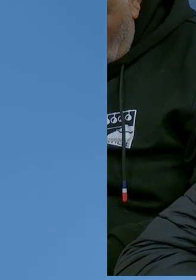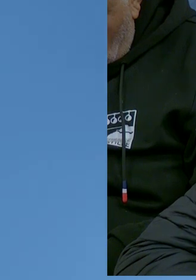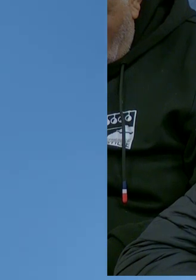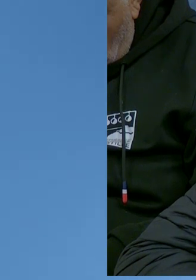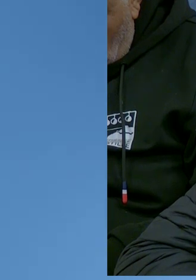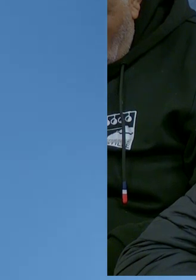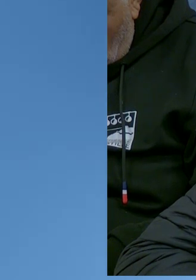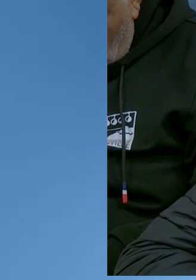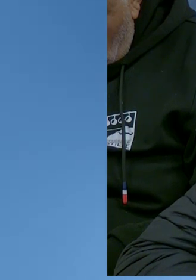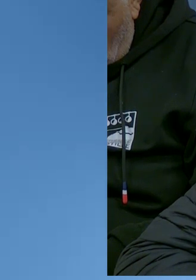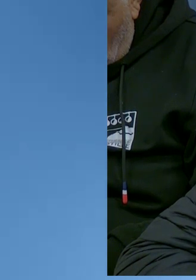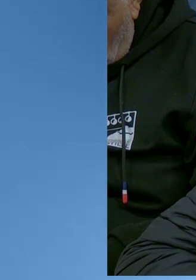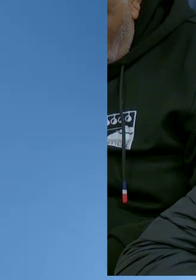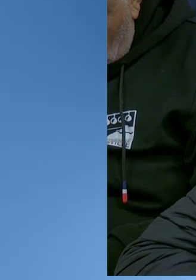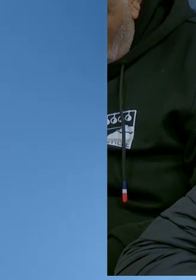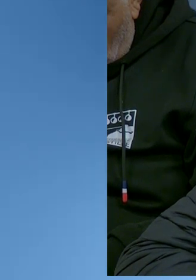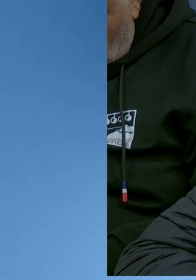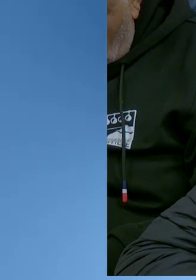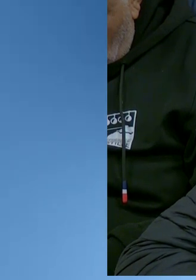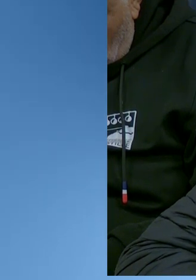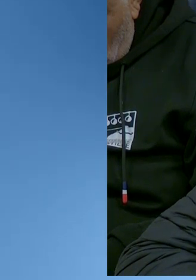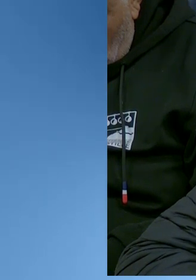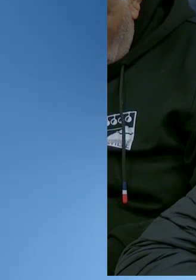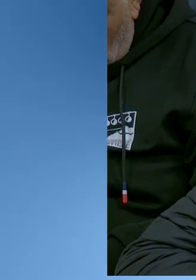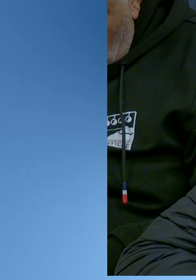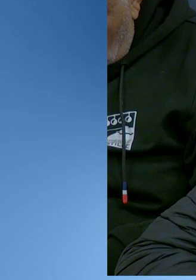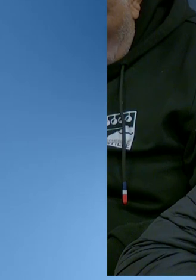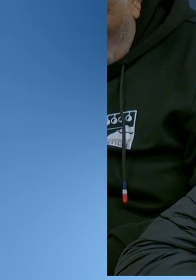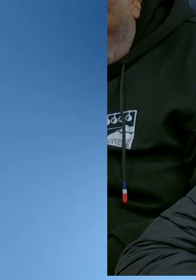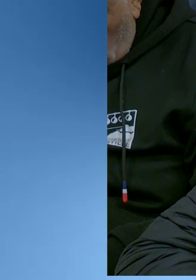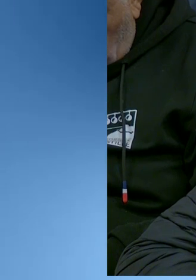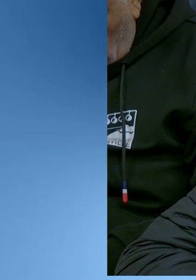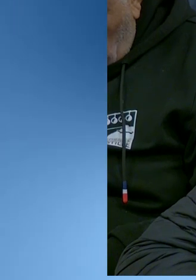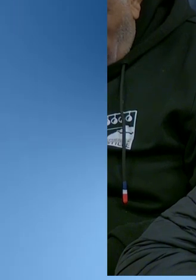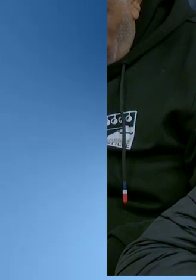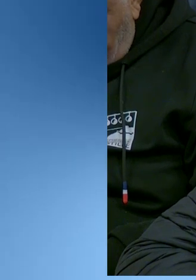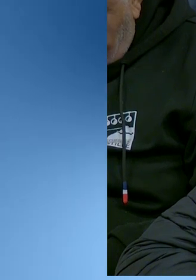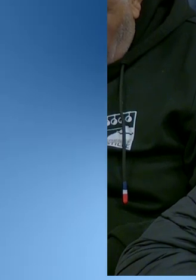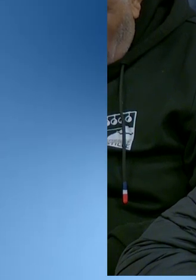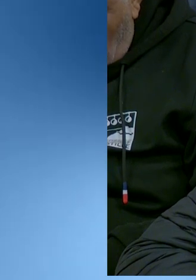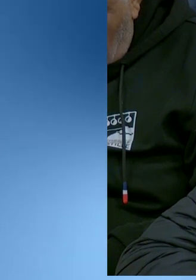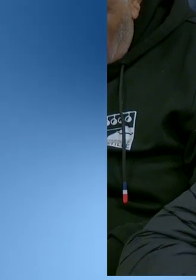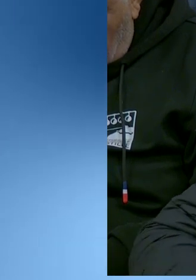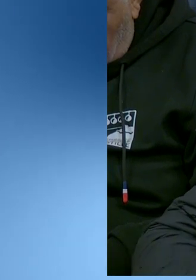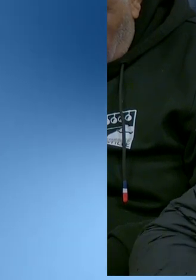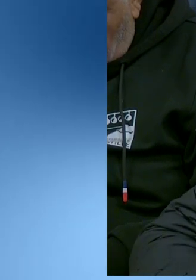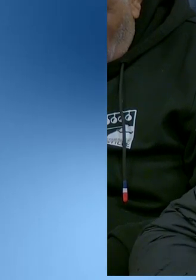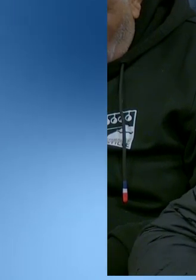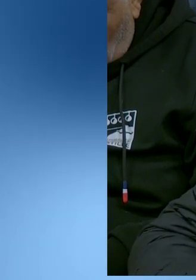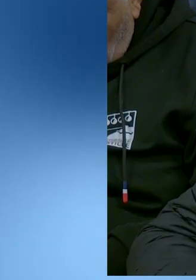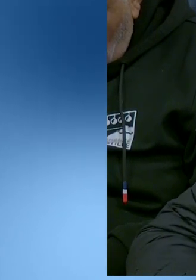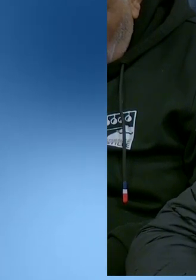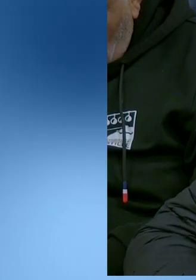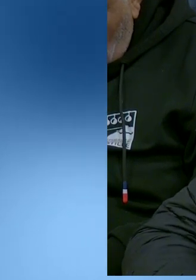de ce conseil prenne cette forme alors c'est simplement quelqu'un qui veut trouver des solutions et je pense qu'on peut le faire dans l'apaisement et dans le dialogue et de manière